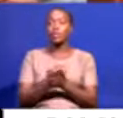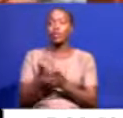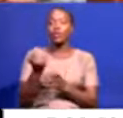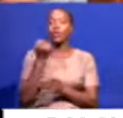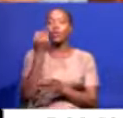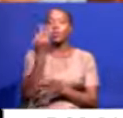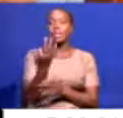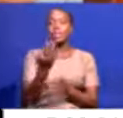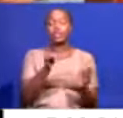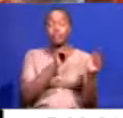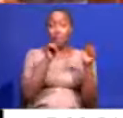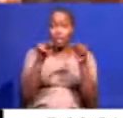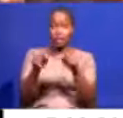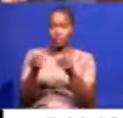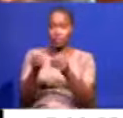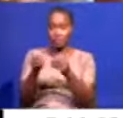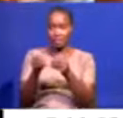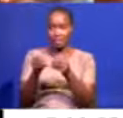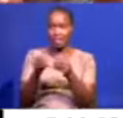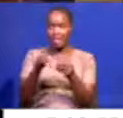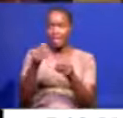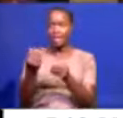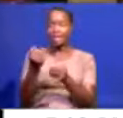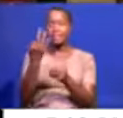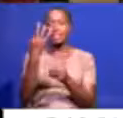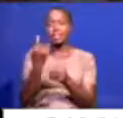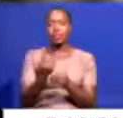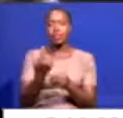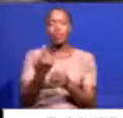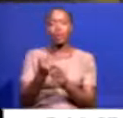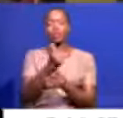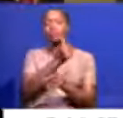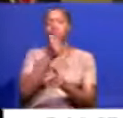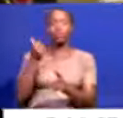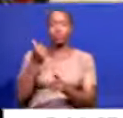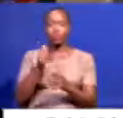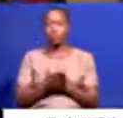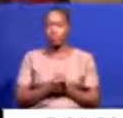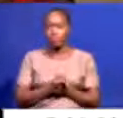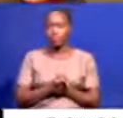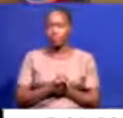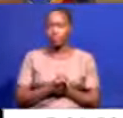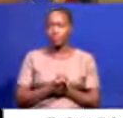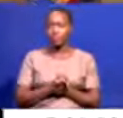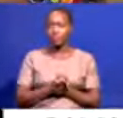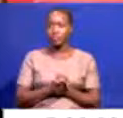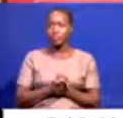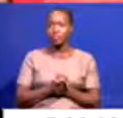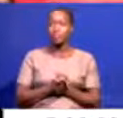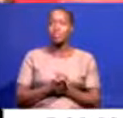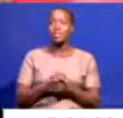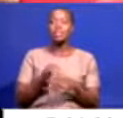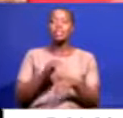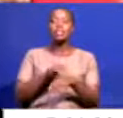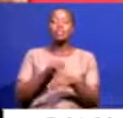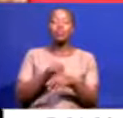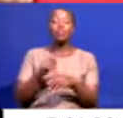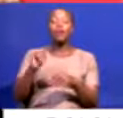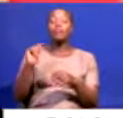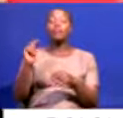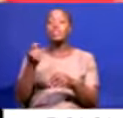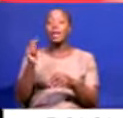pekee waliohudhuria hafla hiyo, huku 31 wakisusia mkutano huo. Huko kitoa wito wa mwamko mpya